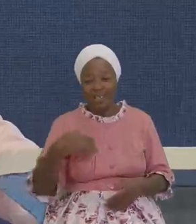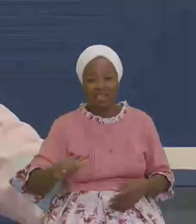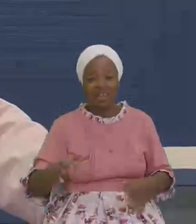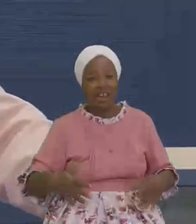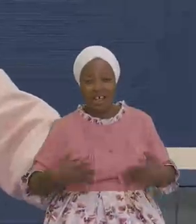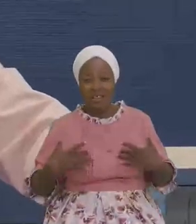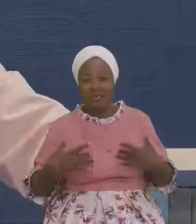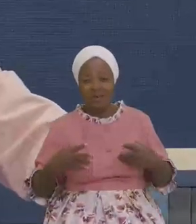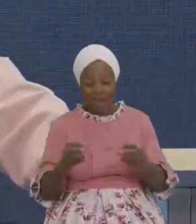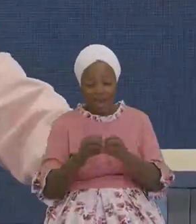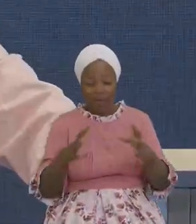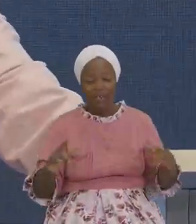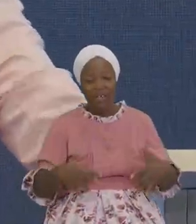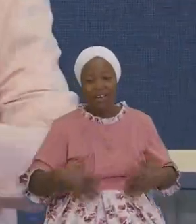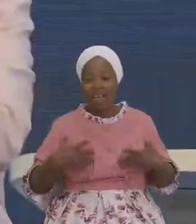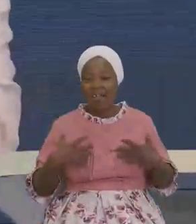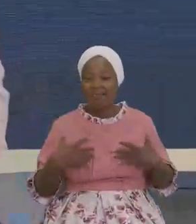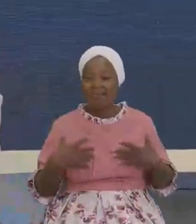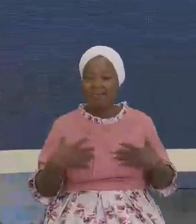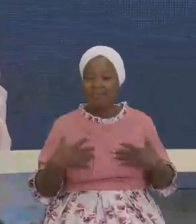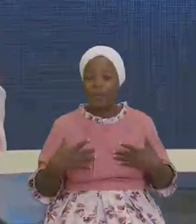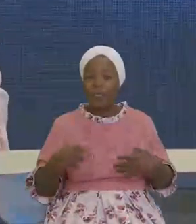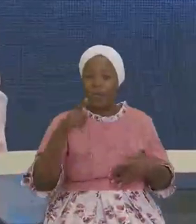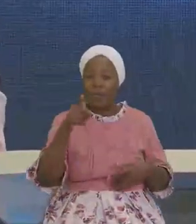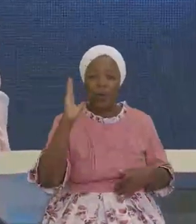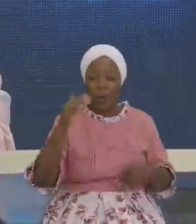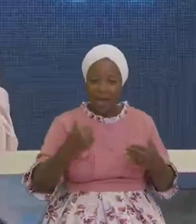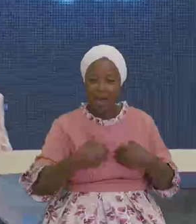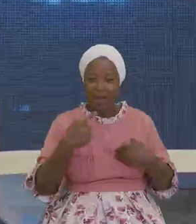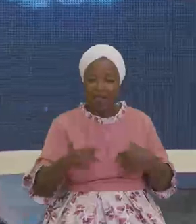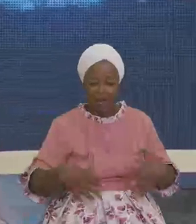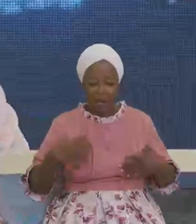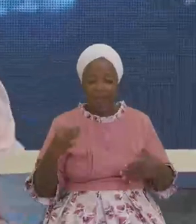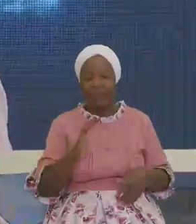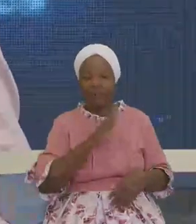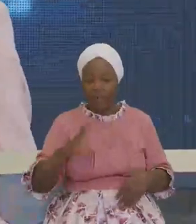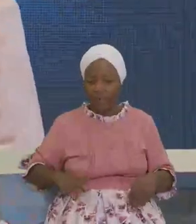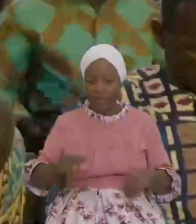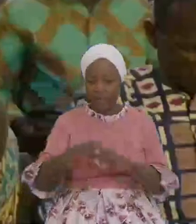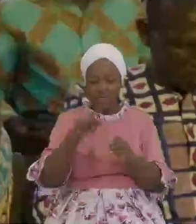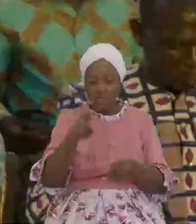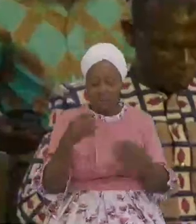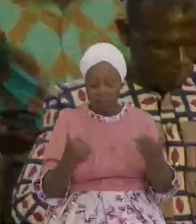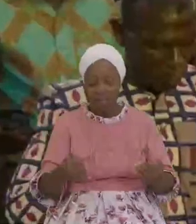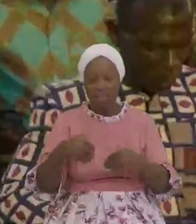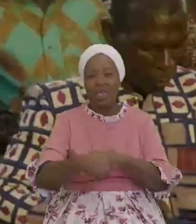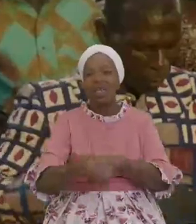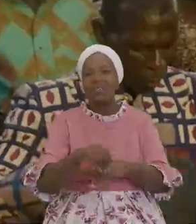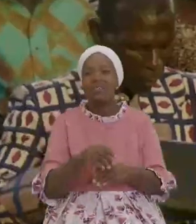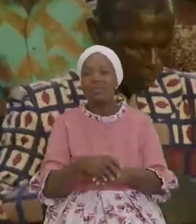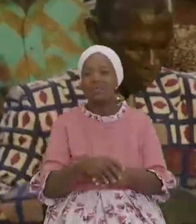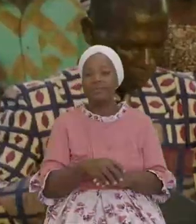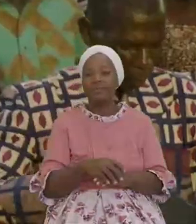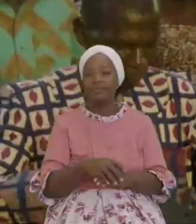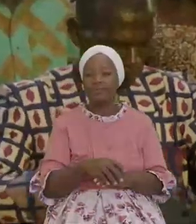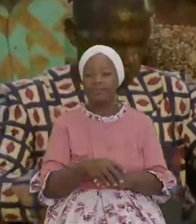vie. La vie éternelle, la vie abondante, tu auras la vie de Christ